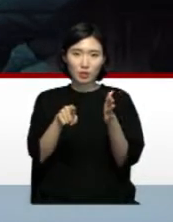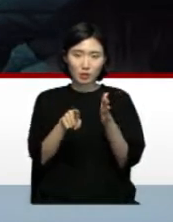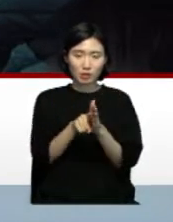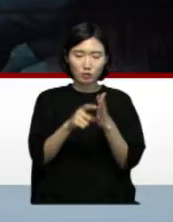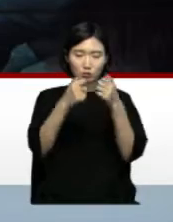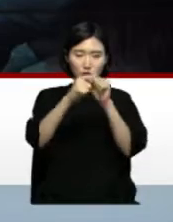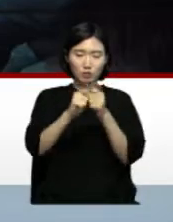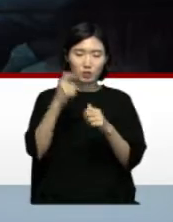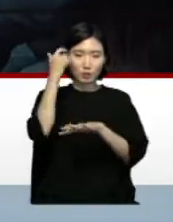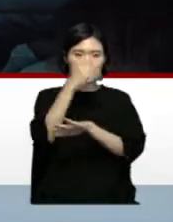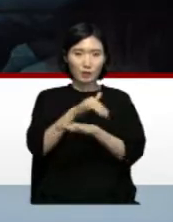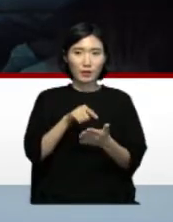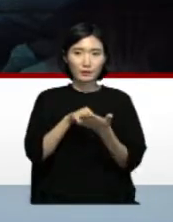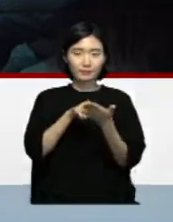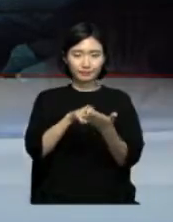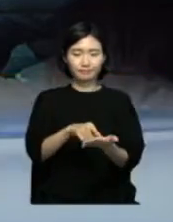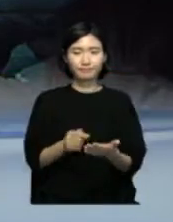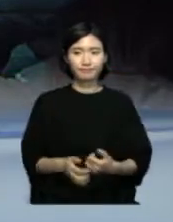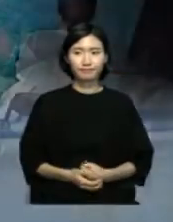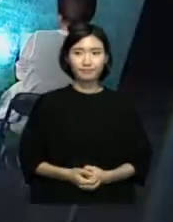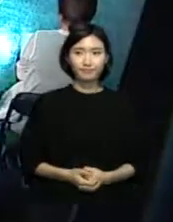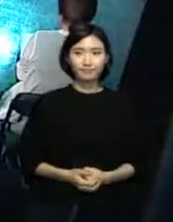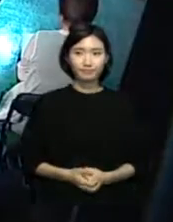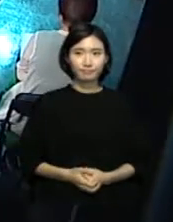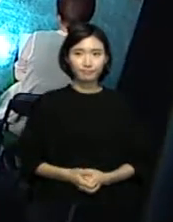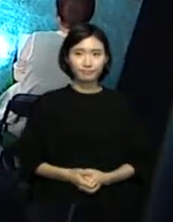청사진을 제시했습니다. 박용 기자입니다.